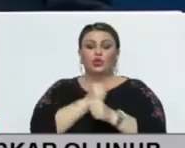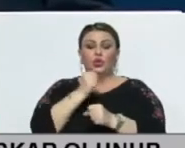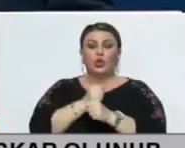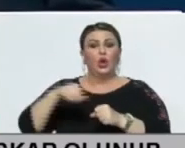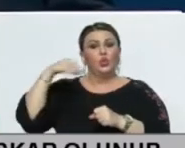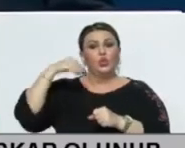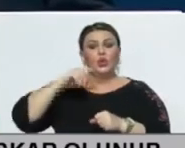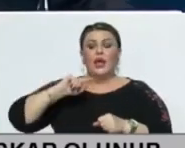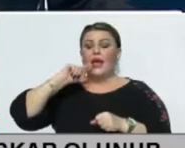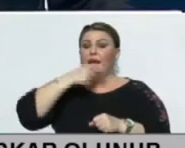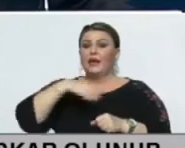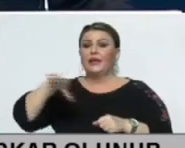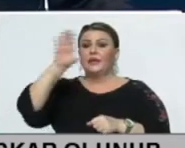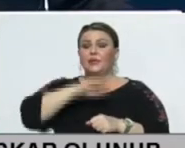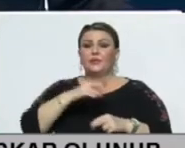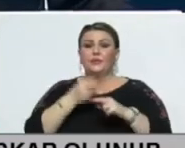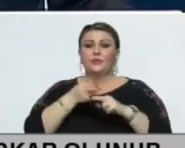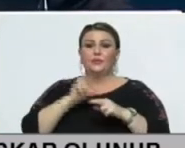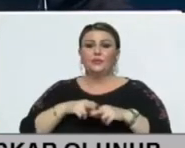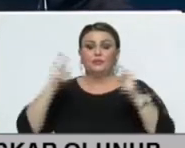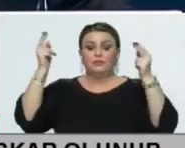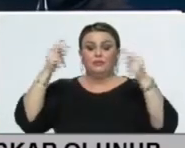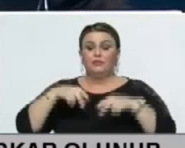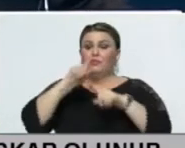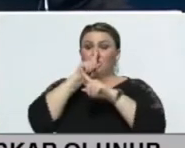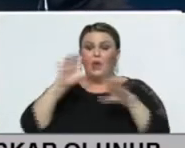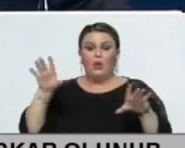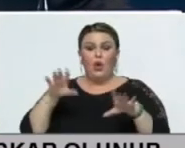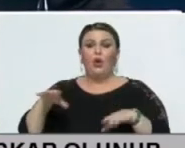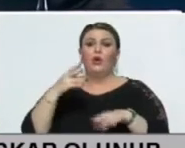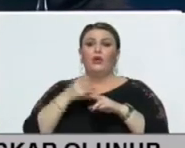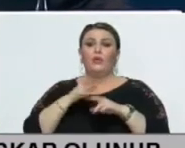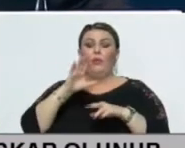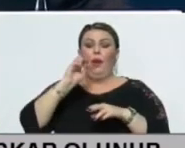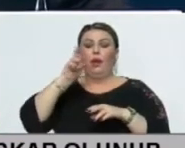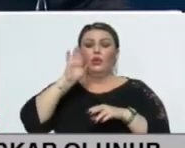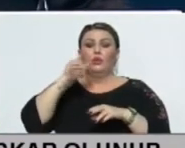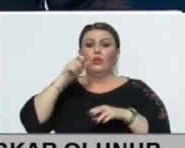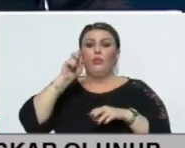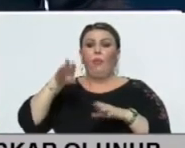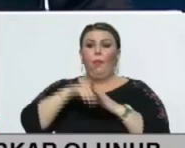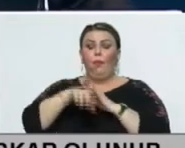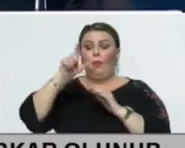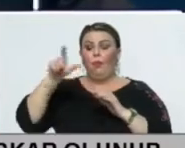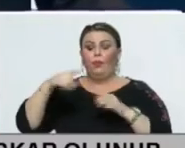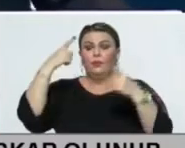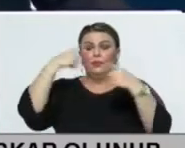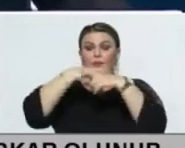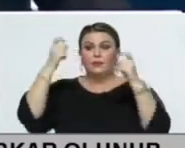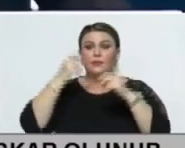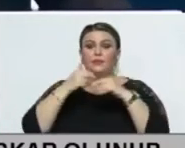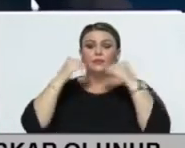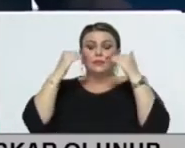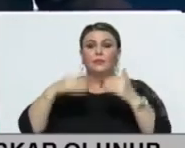Türkiyə iqtisadiyyatının potensialını əks etdirmir və Recep Tayyip Erdoğan insanlara səsləndi ki,